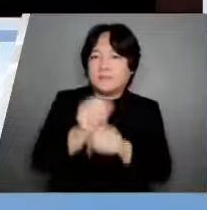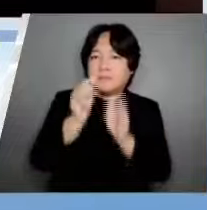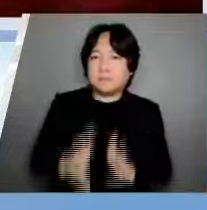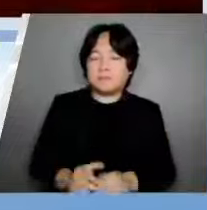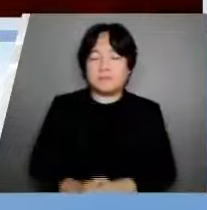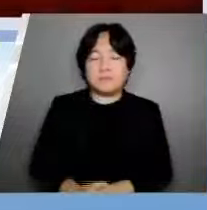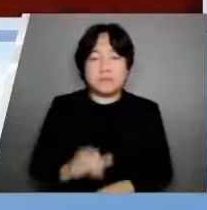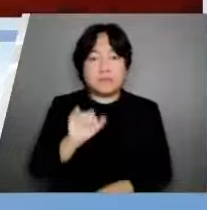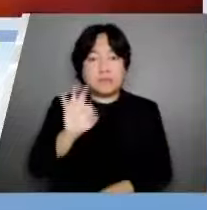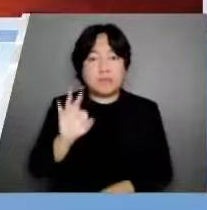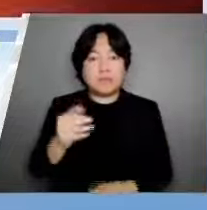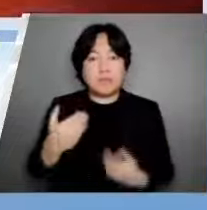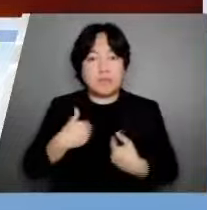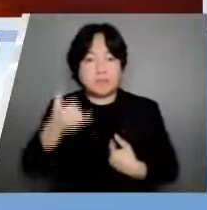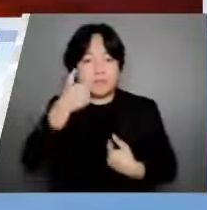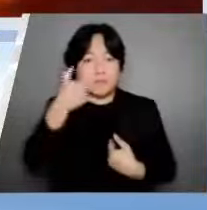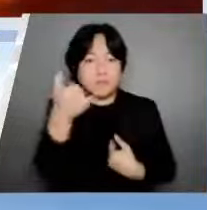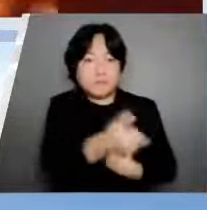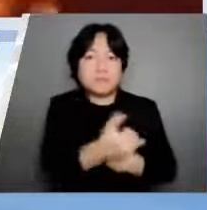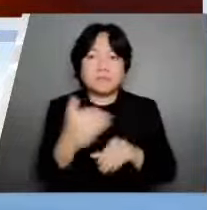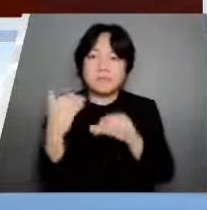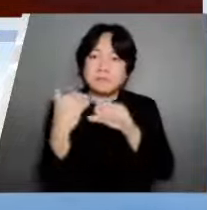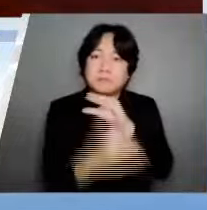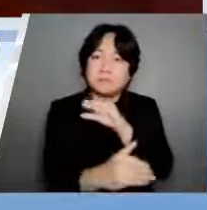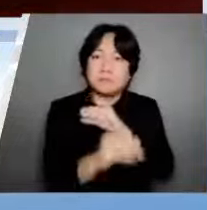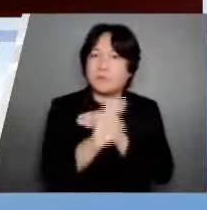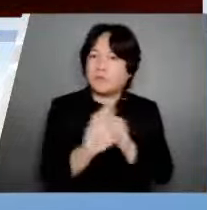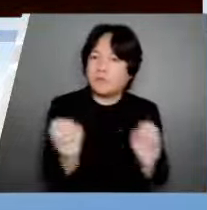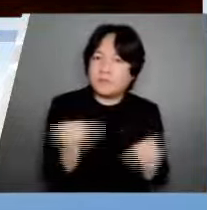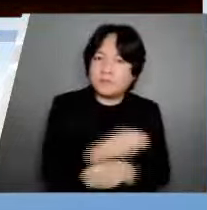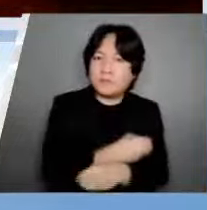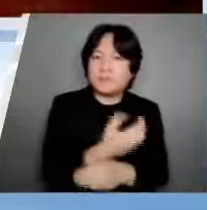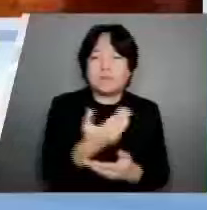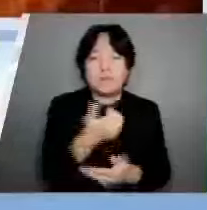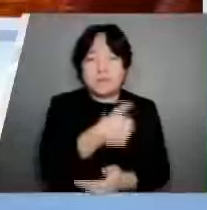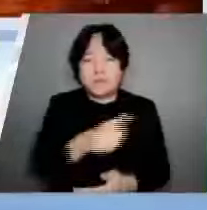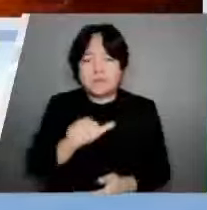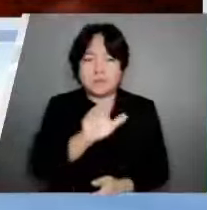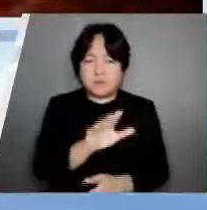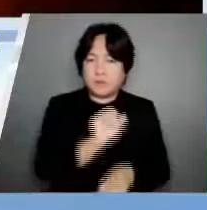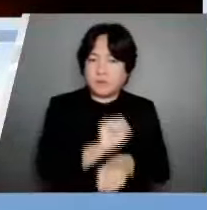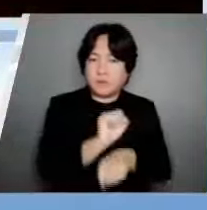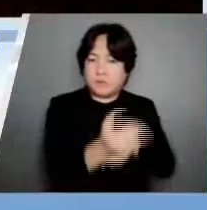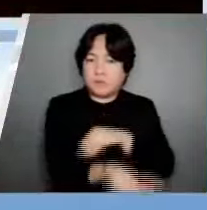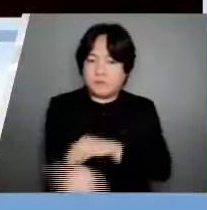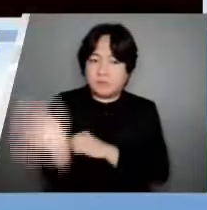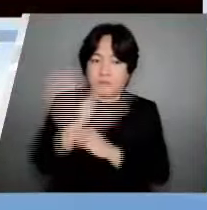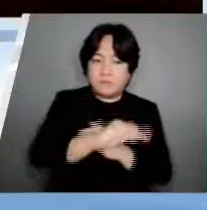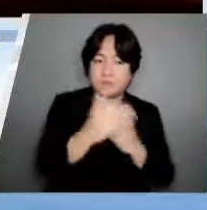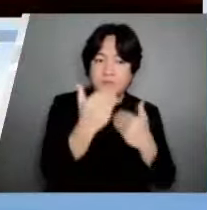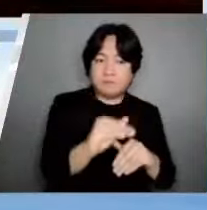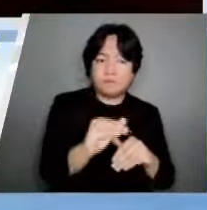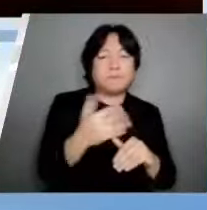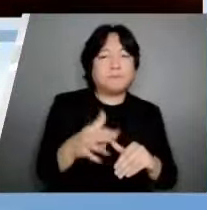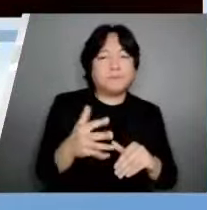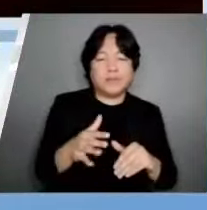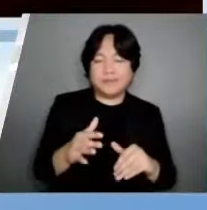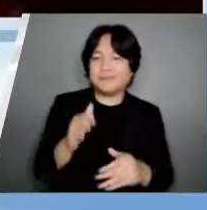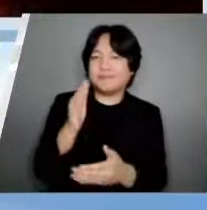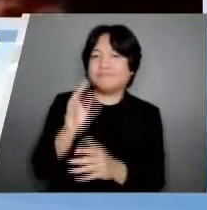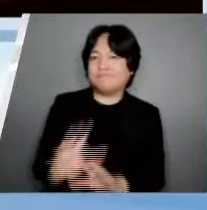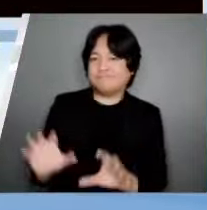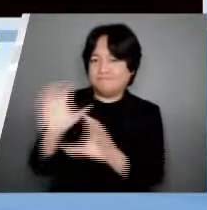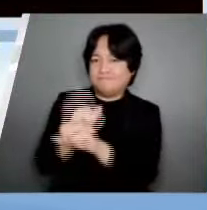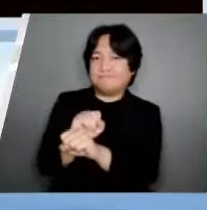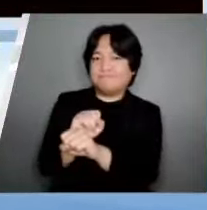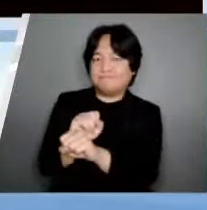tawag, email at messages ng opisina pagkatapos ng kanilang working hours. Dito sa Pilipinas, may mga panukalang batas na